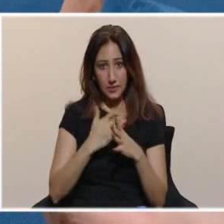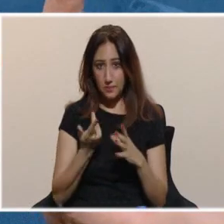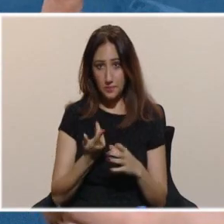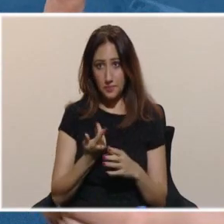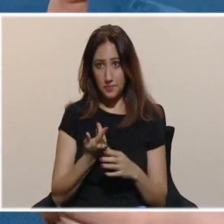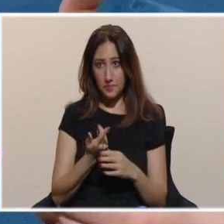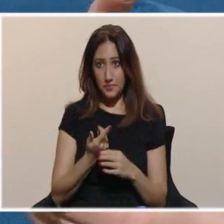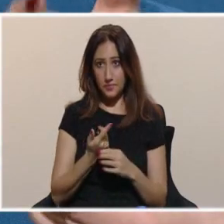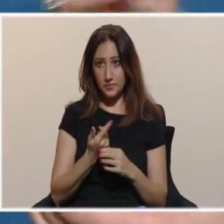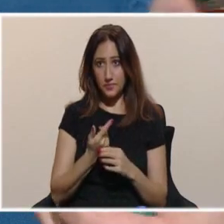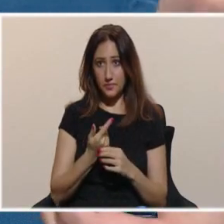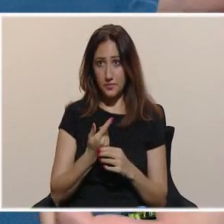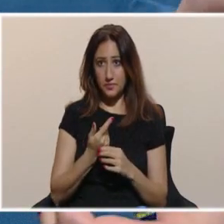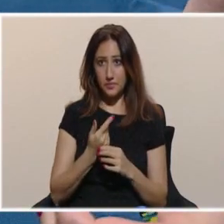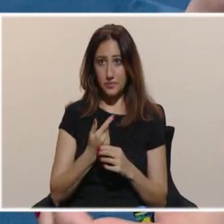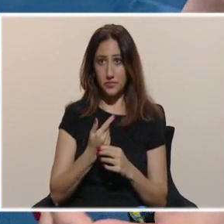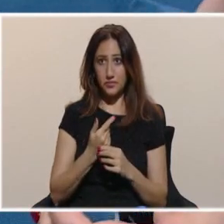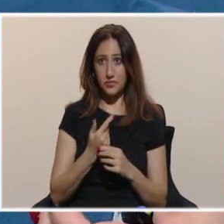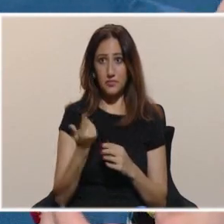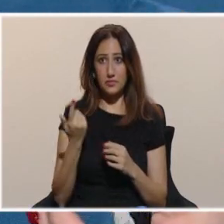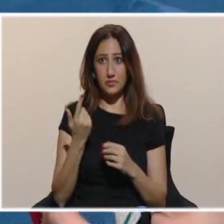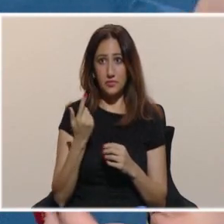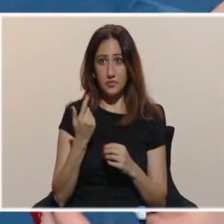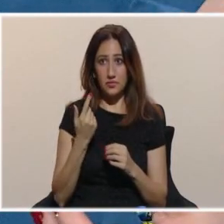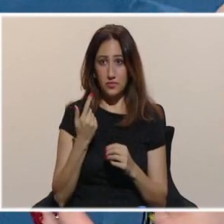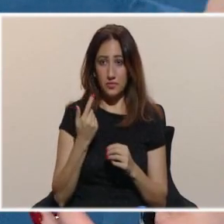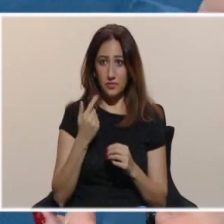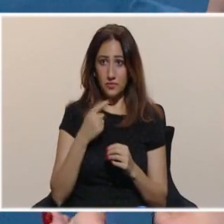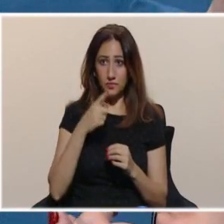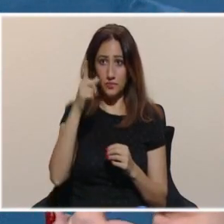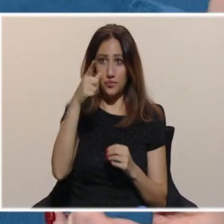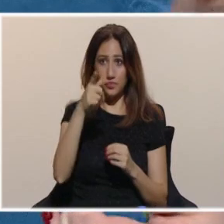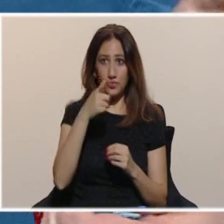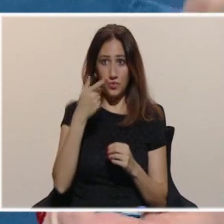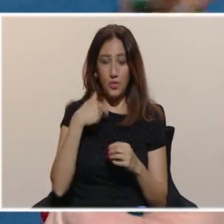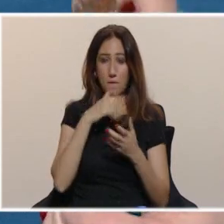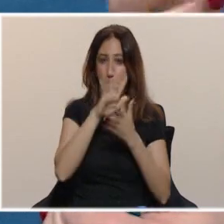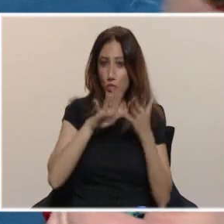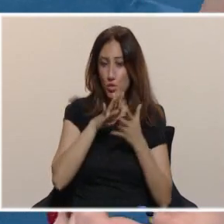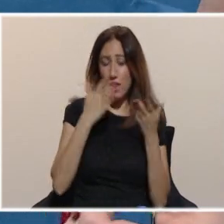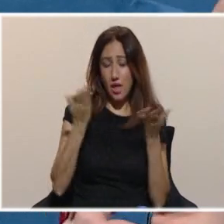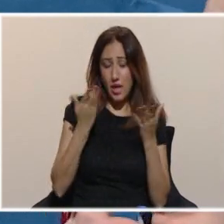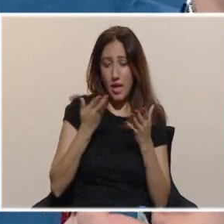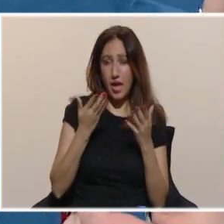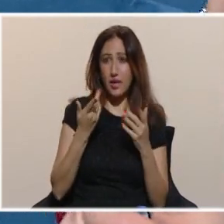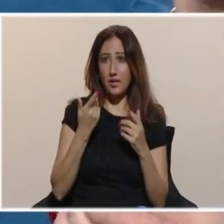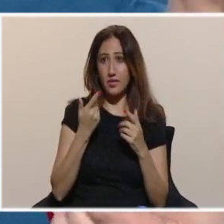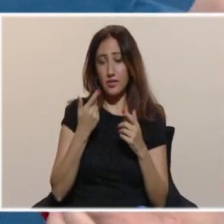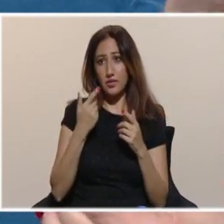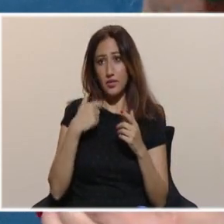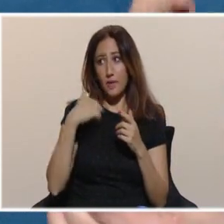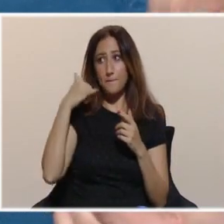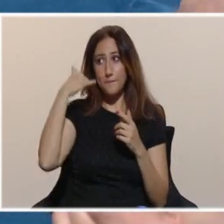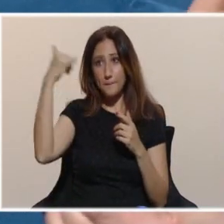علشان هو عمره يعني ما كنت بطلب منه، لو عندي مشكلة او حاجة فكنت احاول